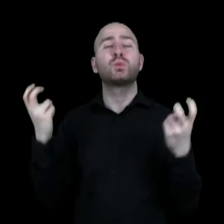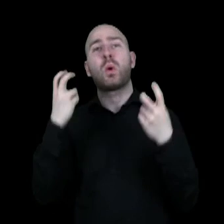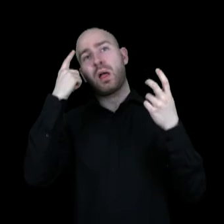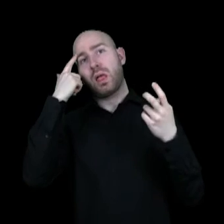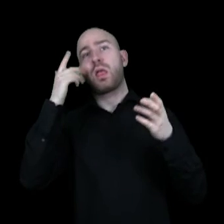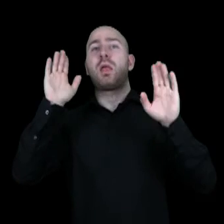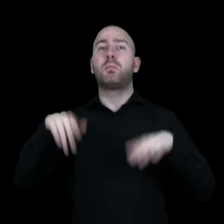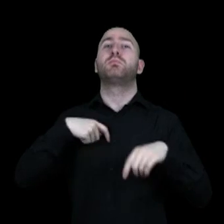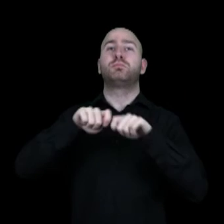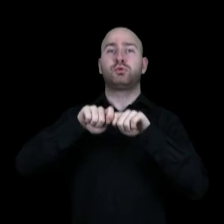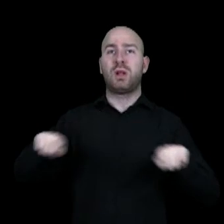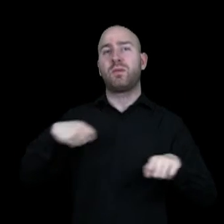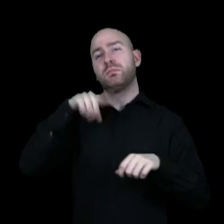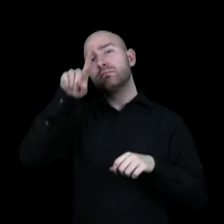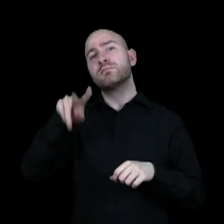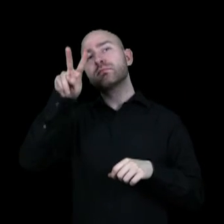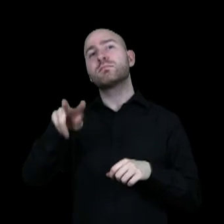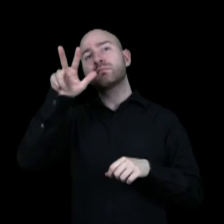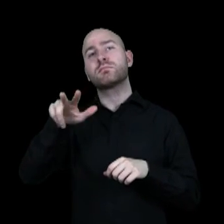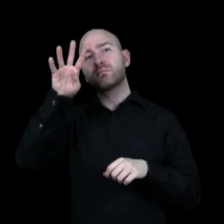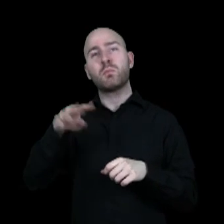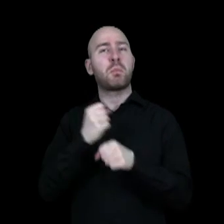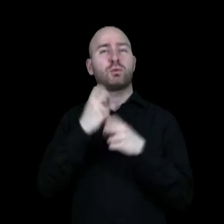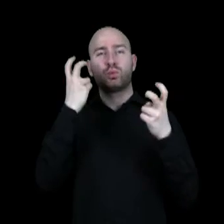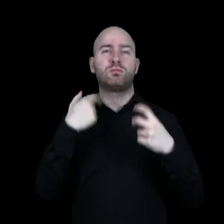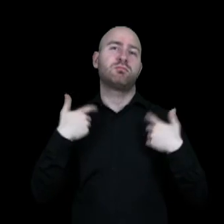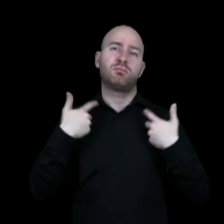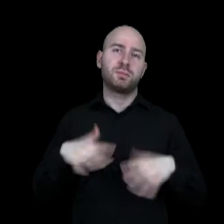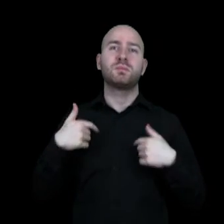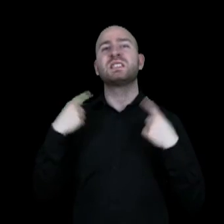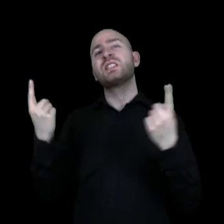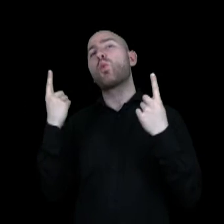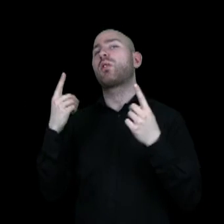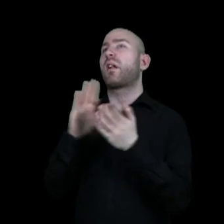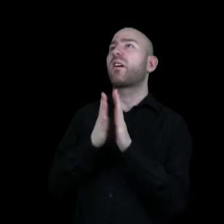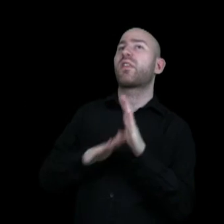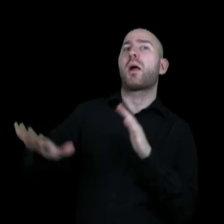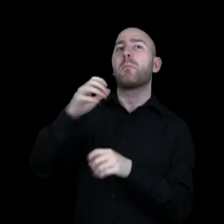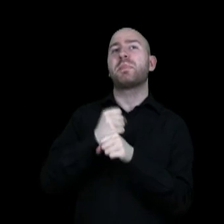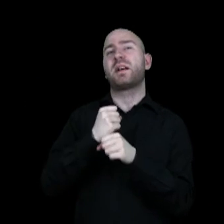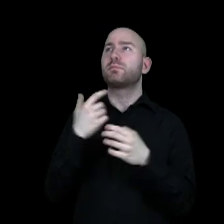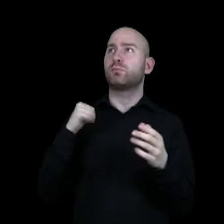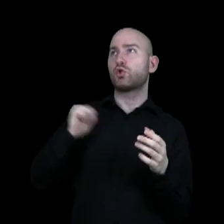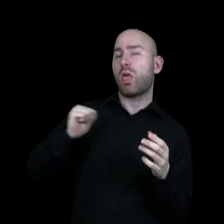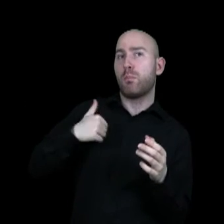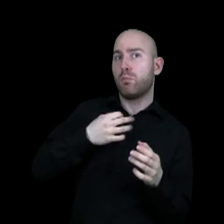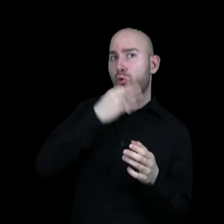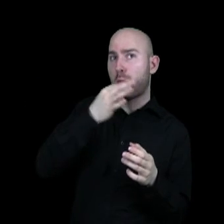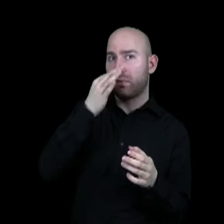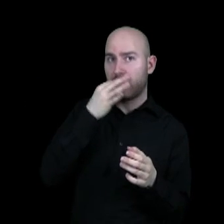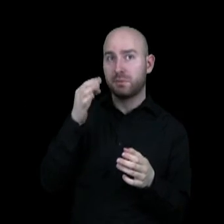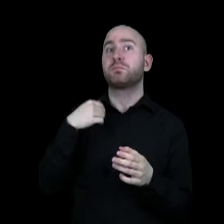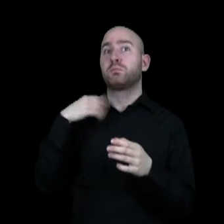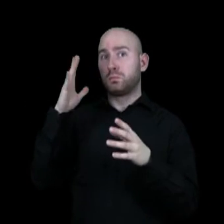jakimś czasie męczę się robię parę miesięcy przerwy nie chcą nawet szukać pracy zaczekam na poprawę sytuacji